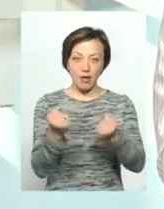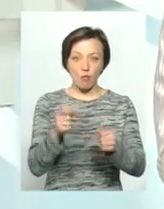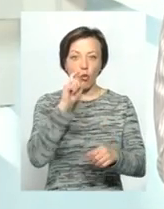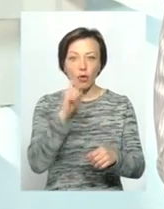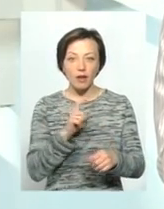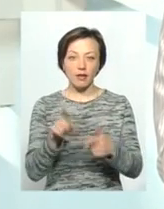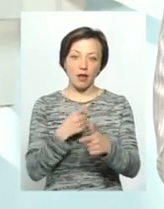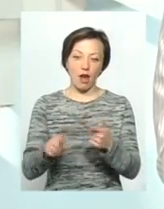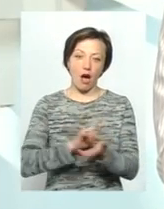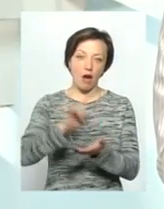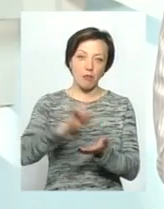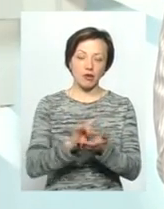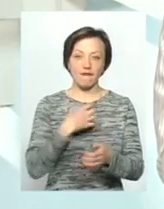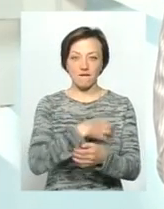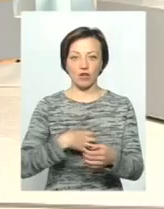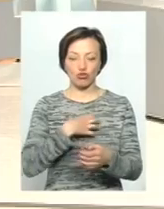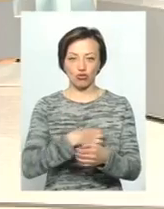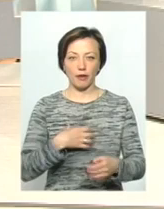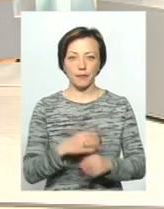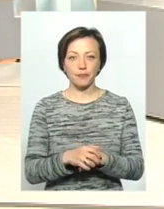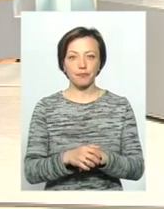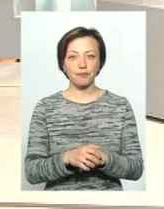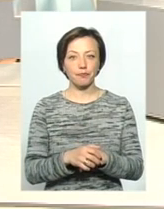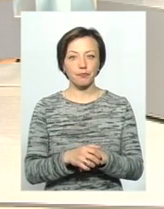из аэропорта. То есть это очень важно.